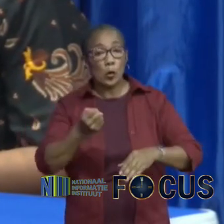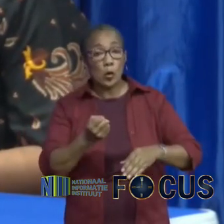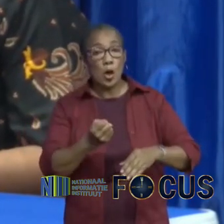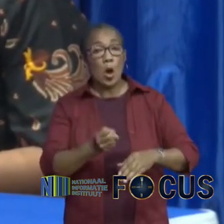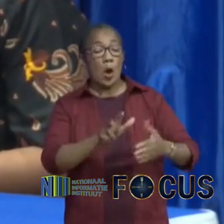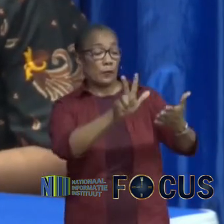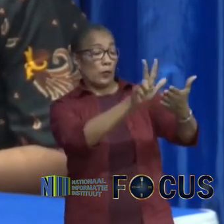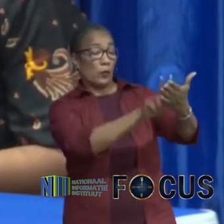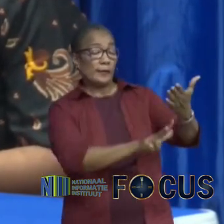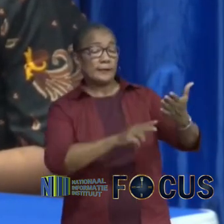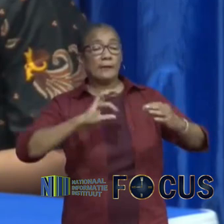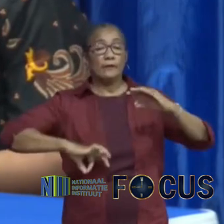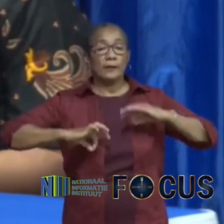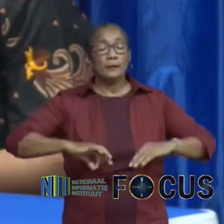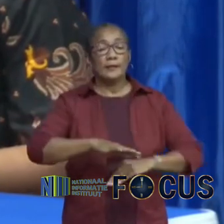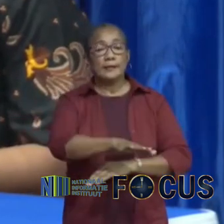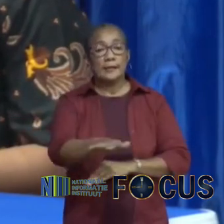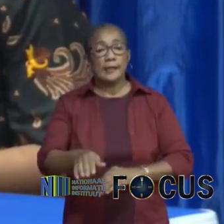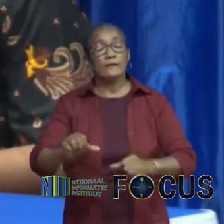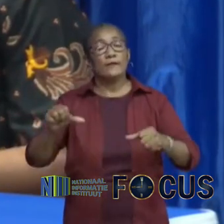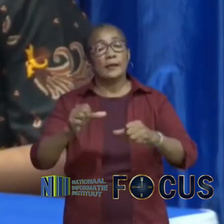het ministerie van Arbeid.